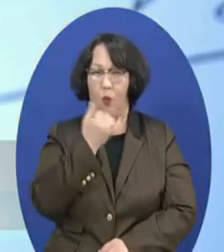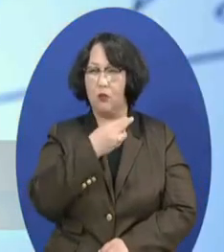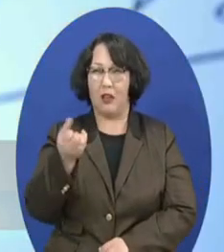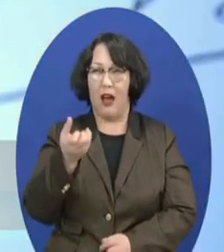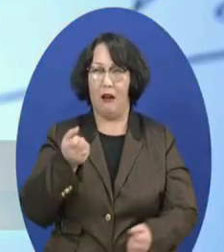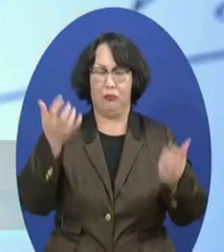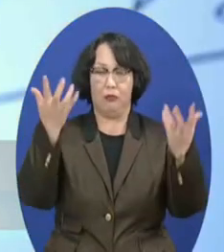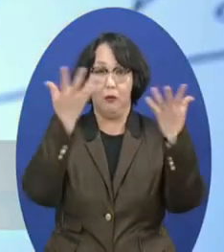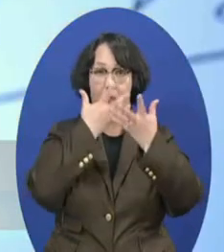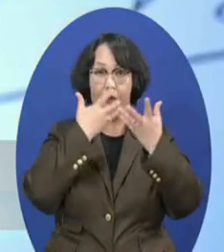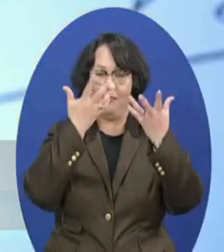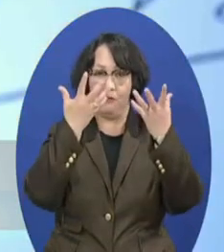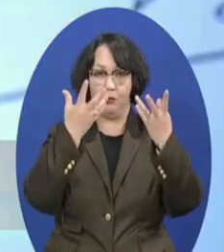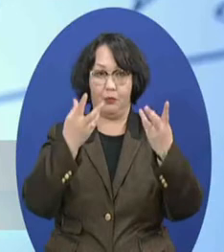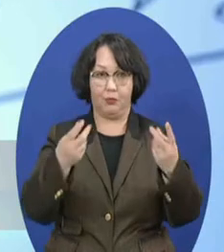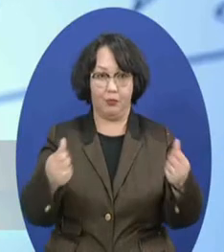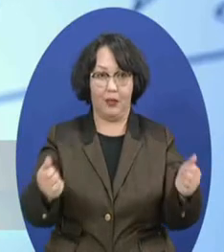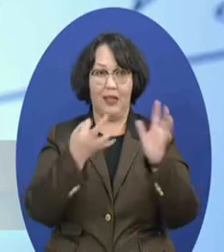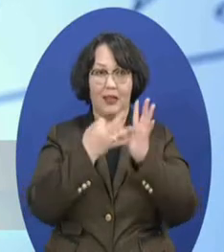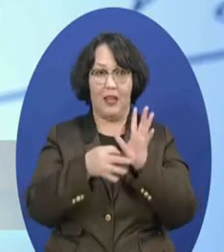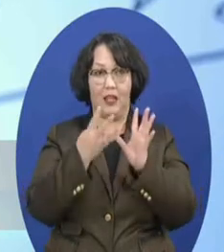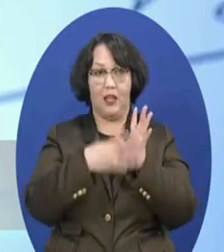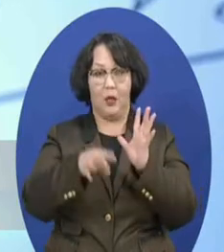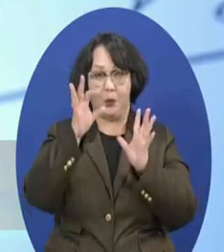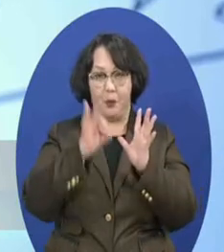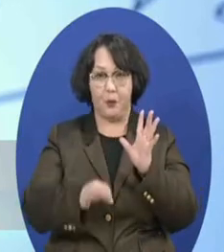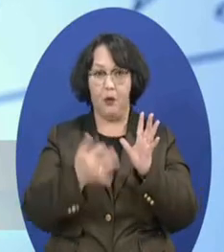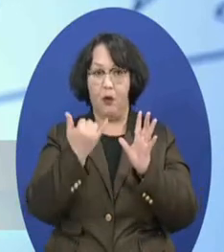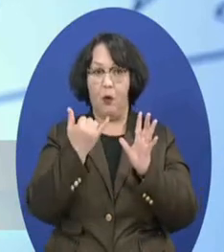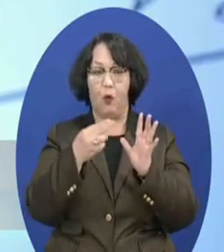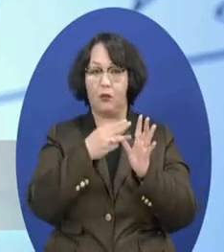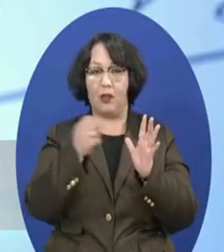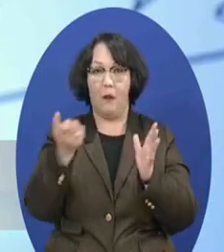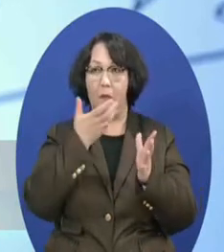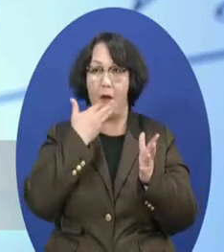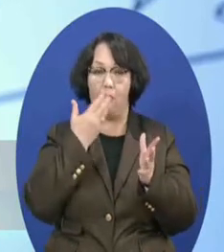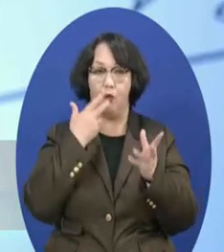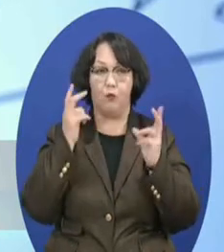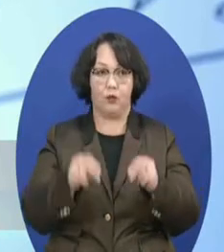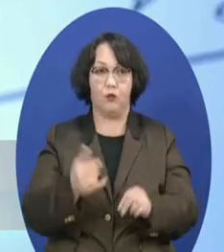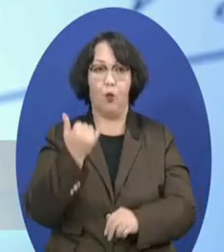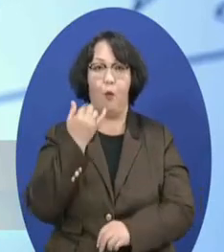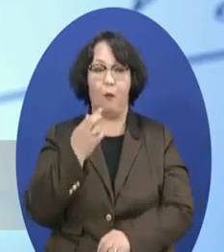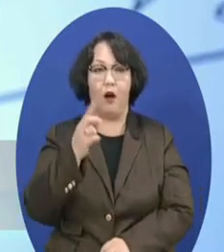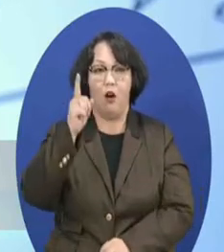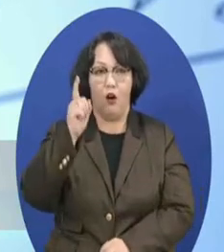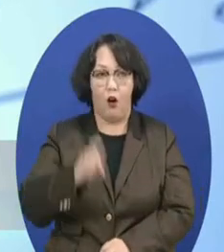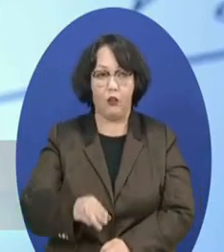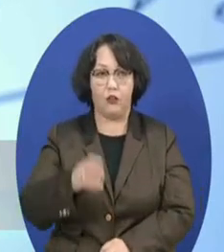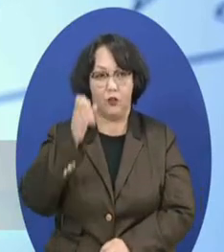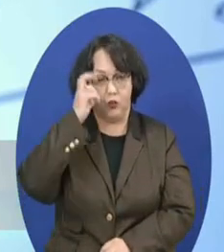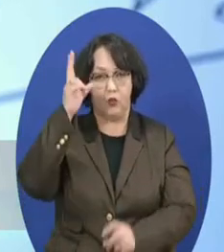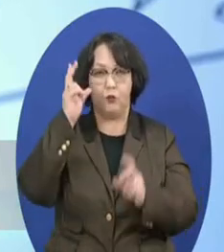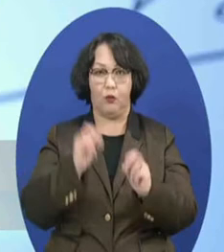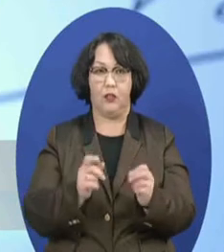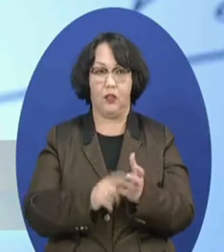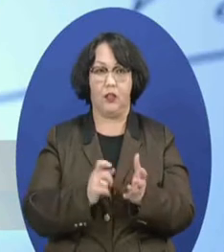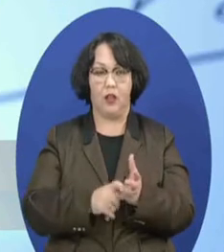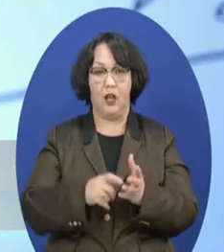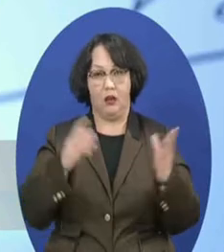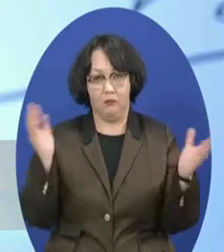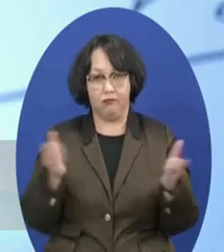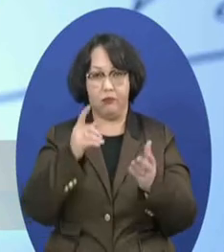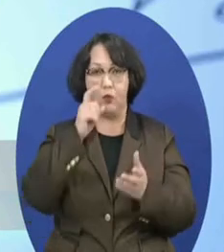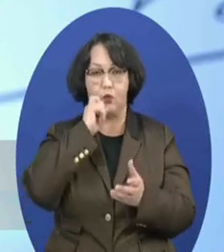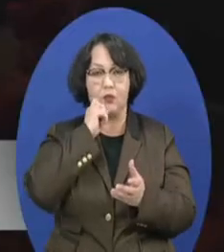дээрээсээ ядахтай 80% 90% нь утаагүй болгосон ийм утаагүй Улаанбаатар болгосон ерөнхийлөгч болоорой гэх таныг бас